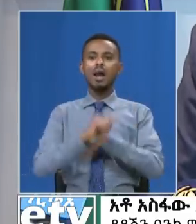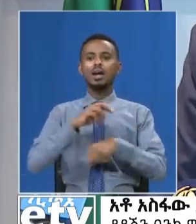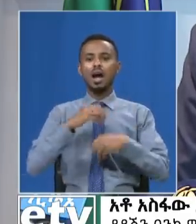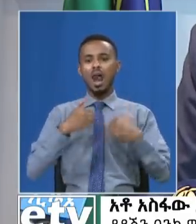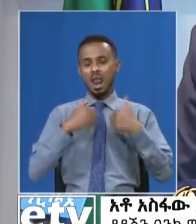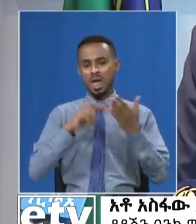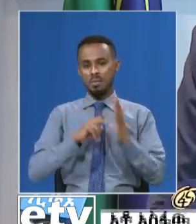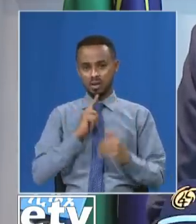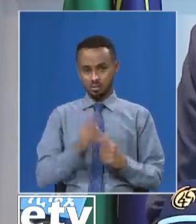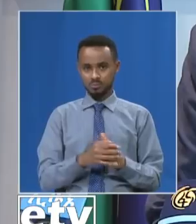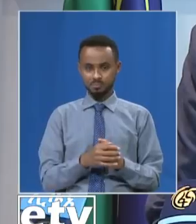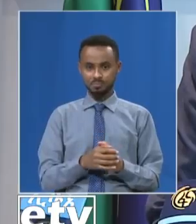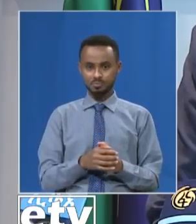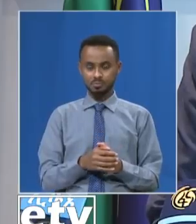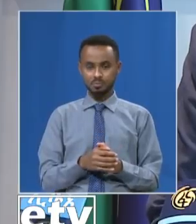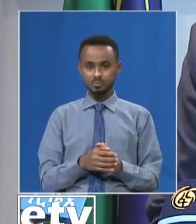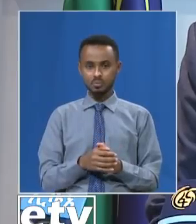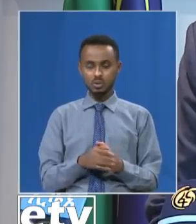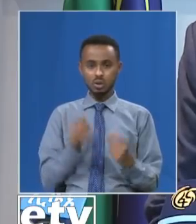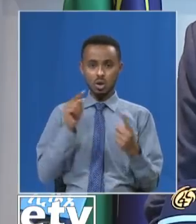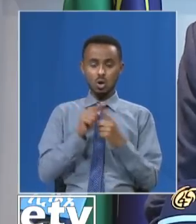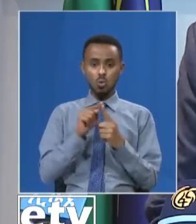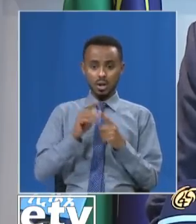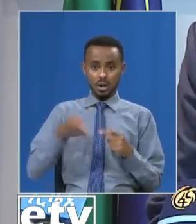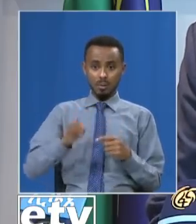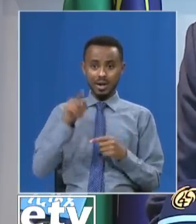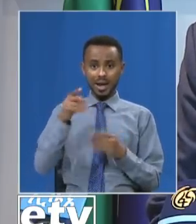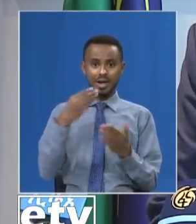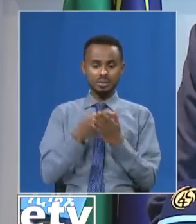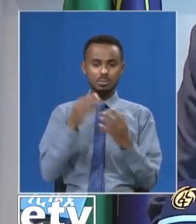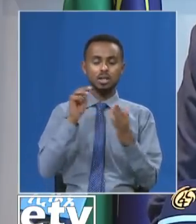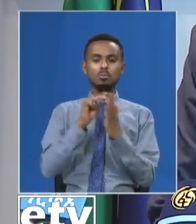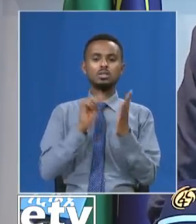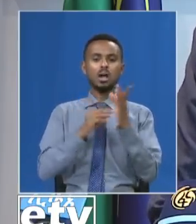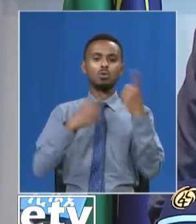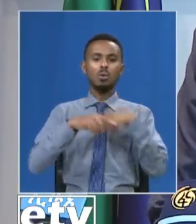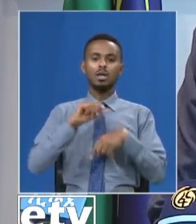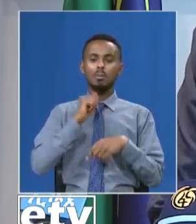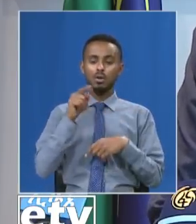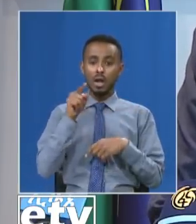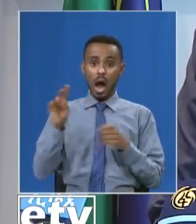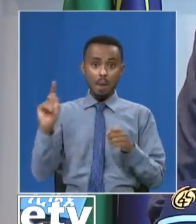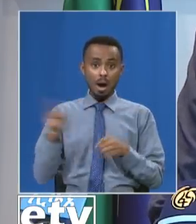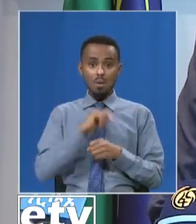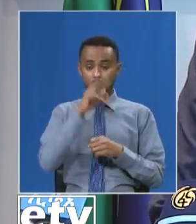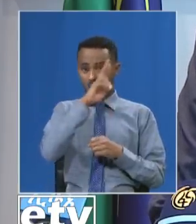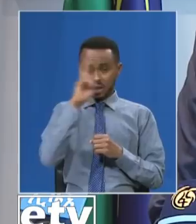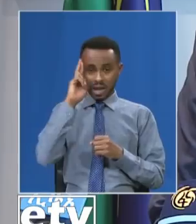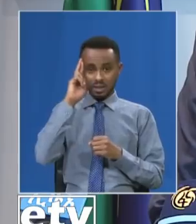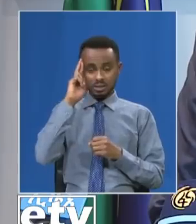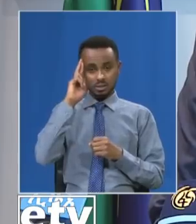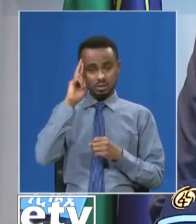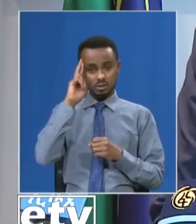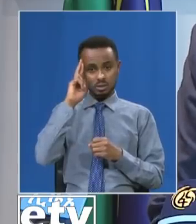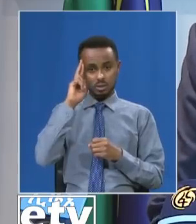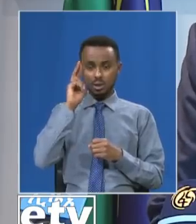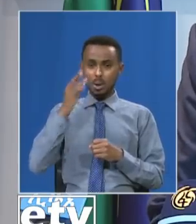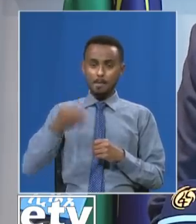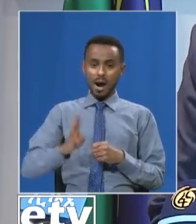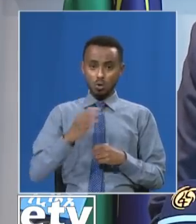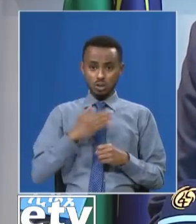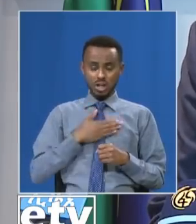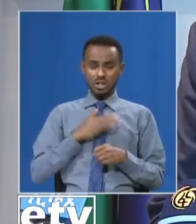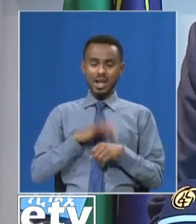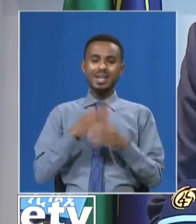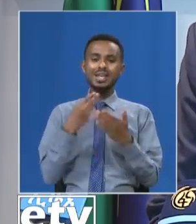ነው። ወደ ባንክ ያገንዘብ በስርዓቱ አይመጣም ማለት ነው። ያ ባለመሆኑ ምክንያት ባንኮቻችን